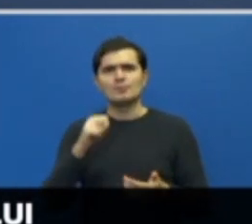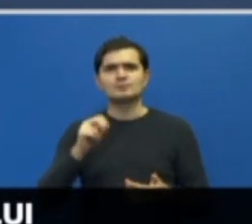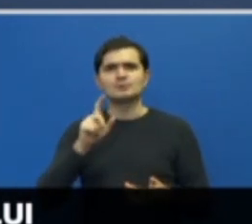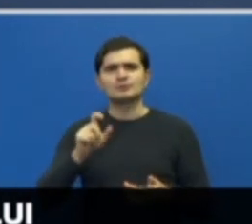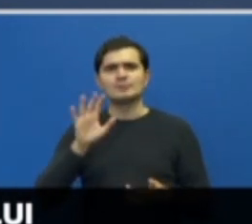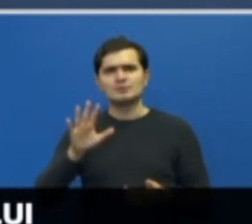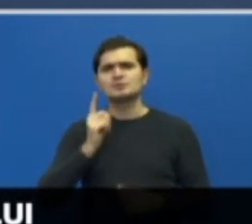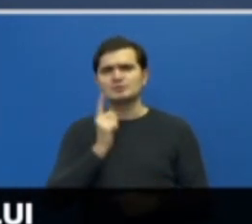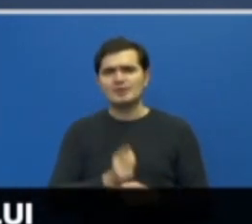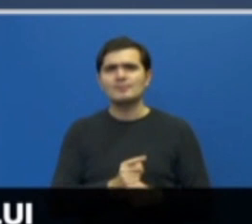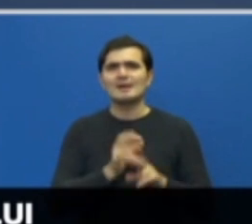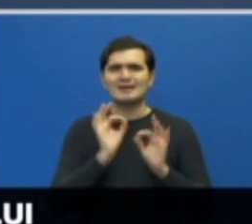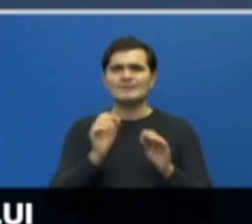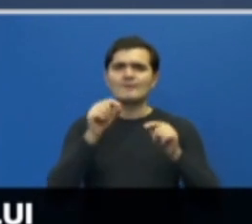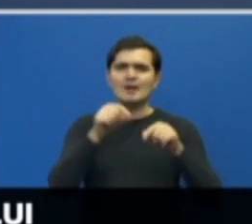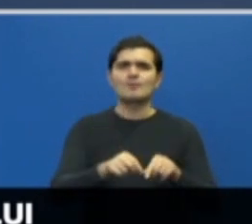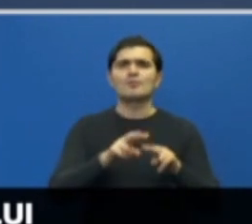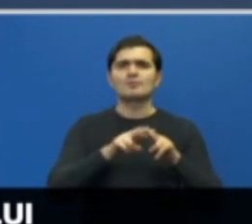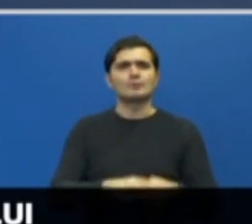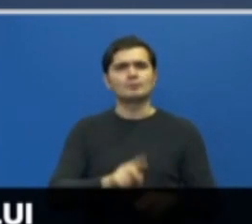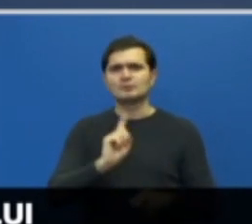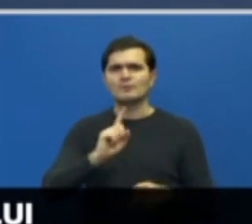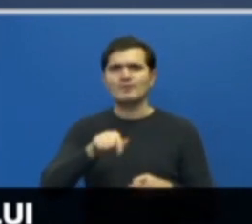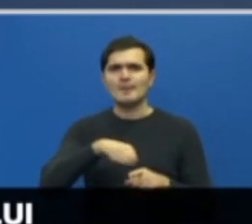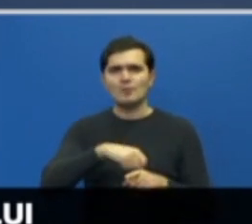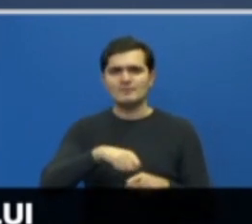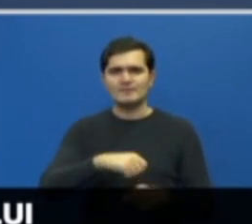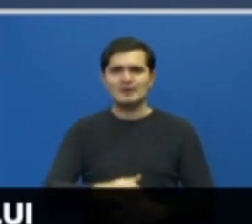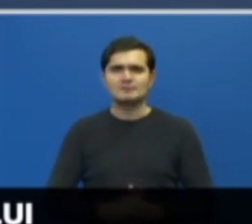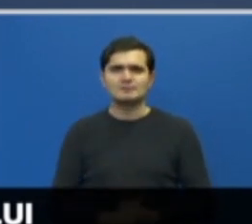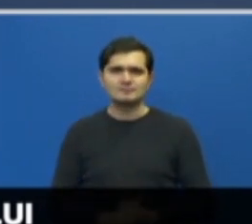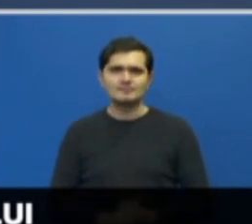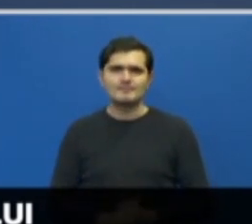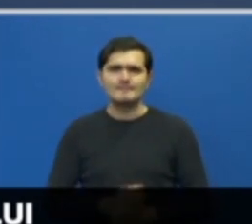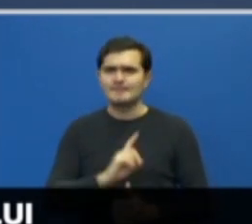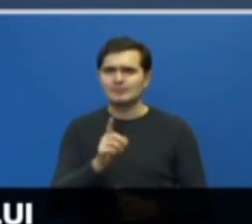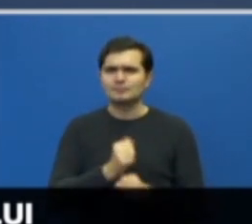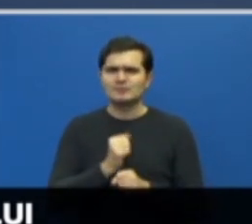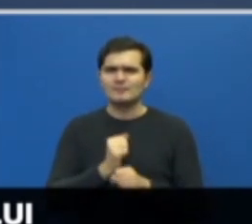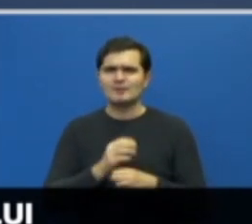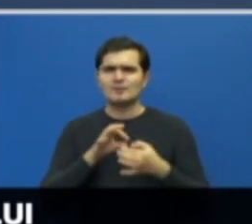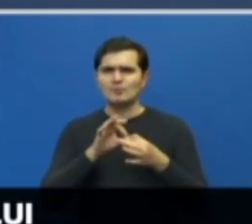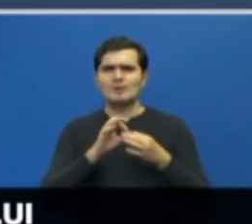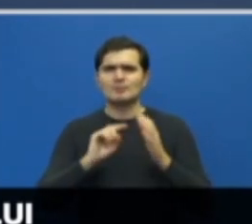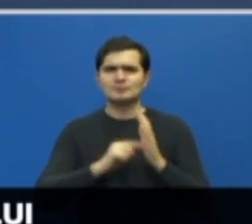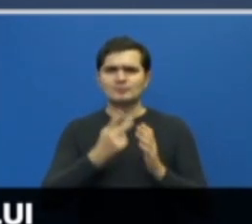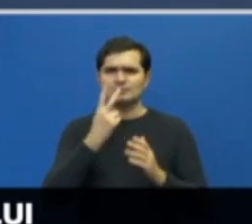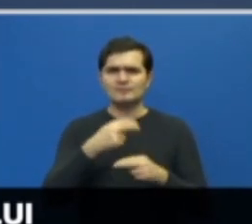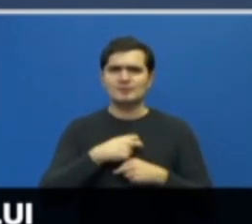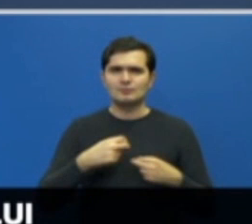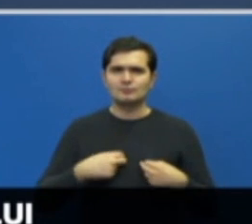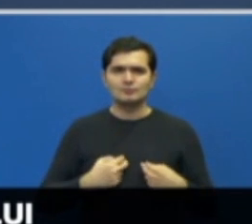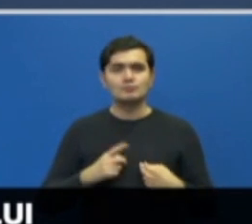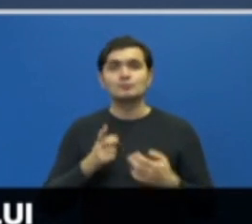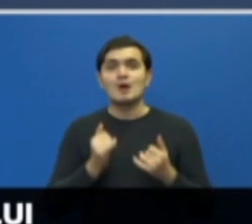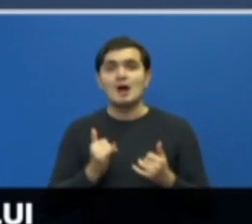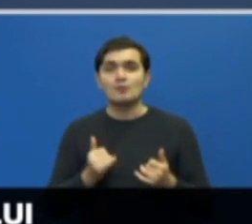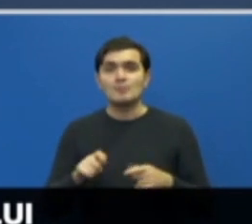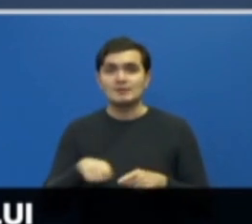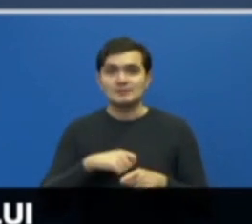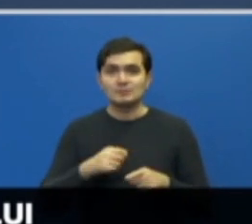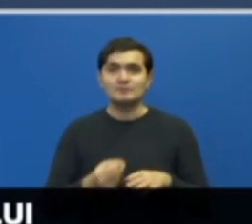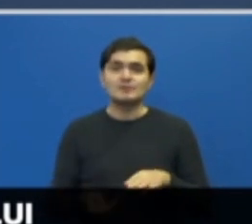să fie trecută, să rămână, să nu fie modificări și să nu fie corelări din punct de vedere juridic. Păi nu, acum se modifică, se adaugă un articol